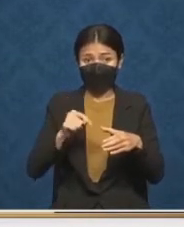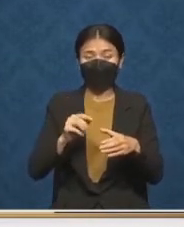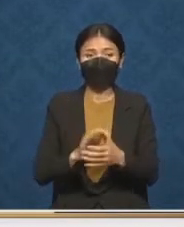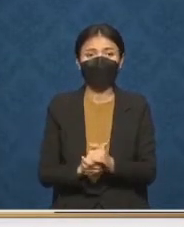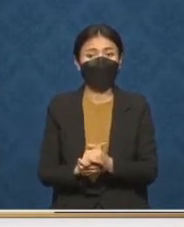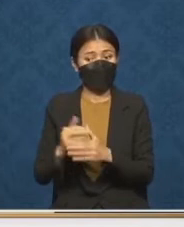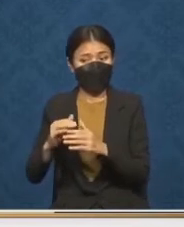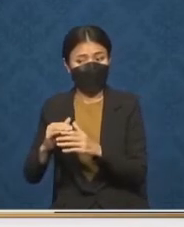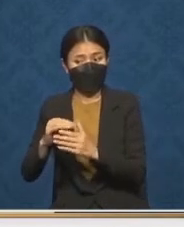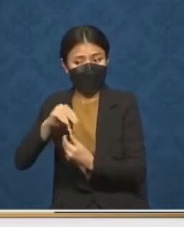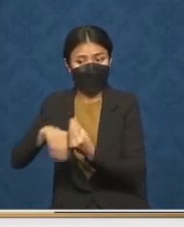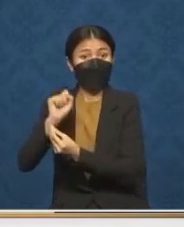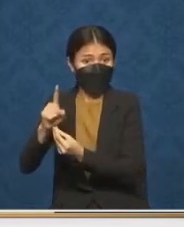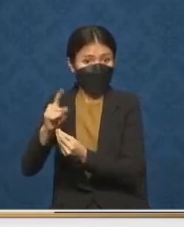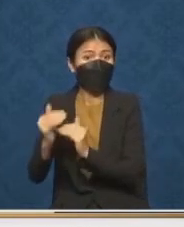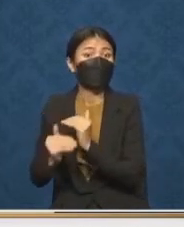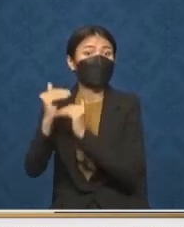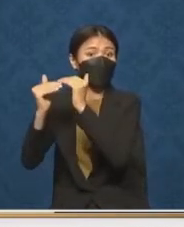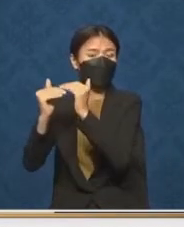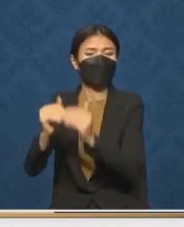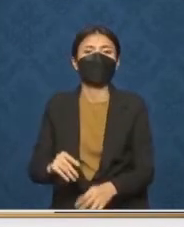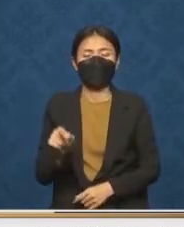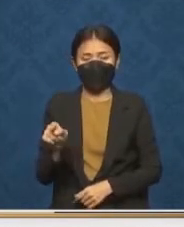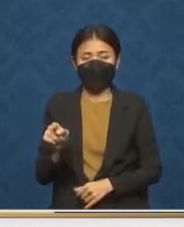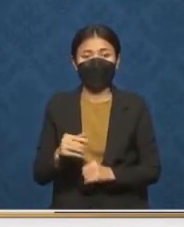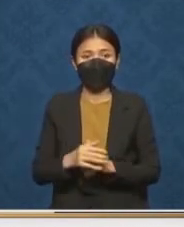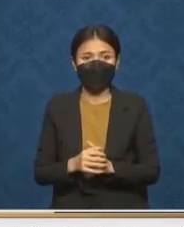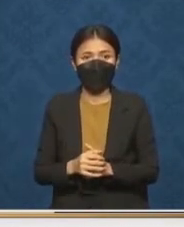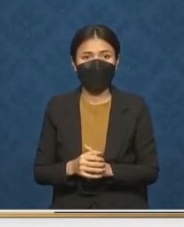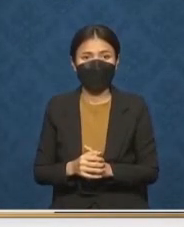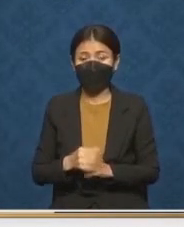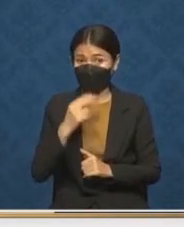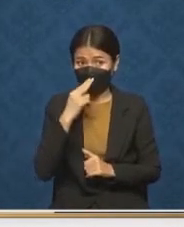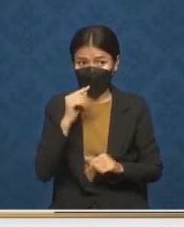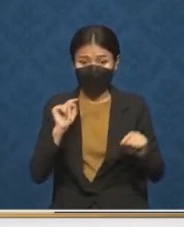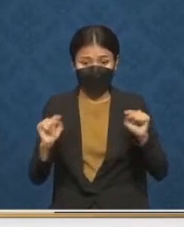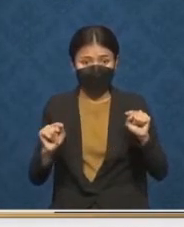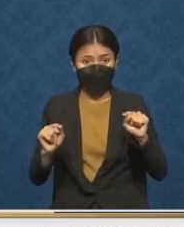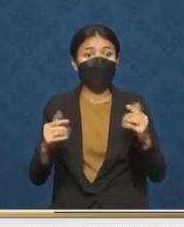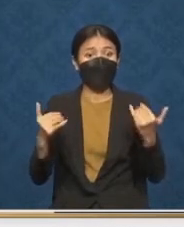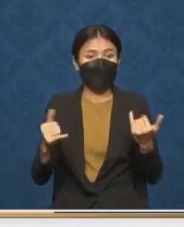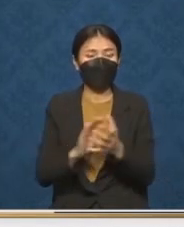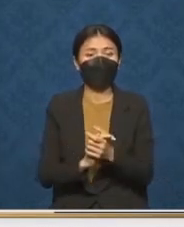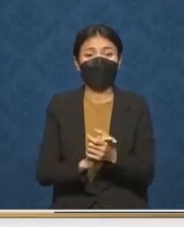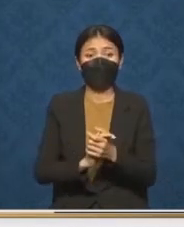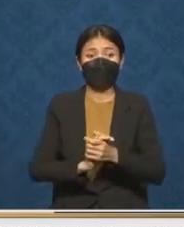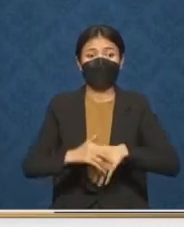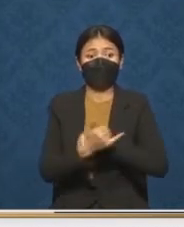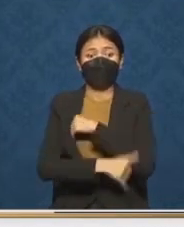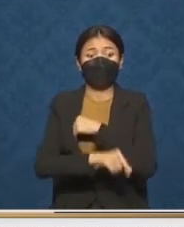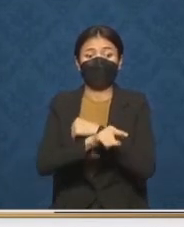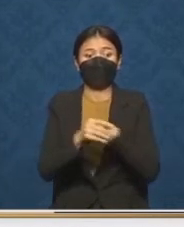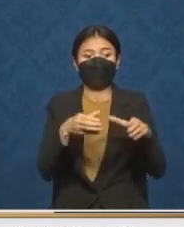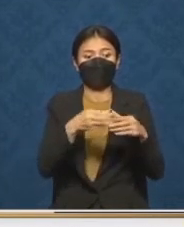เศรษฐกิจของ The Williams UCLA School of Law ชี้ให้เห็นว่าประเทศที่บุคคลที่มีความหลากหลายทางเพศ